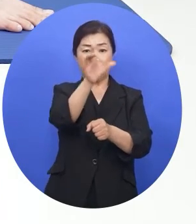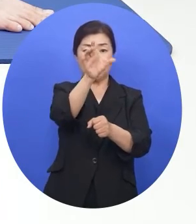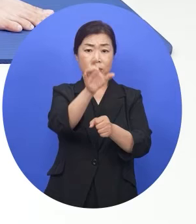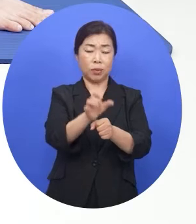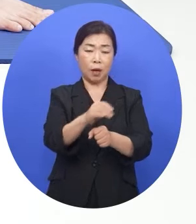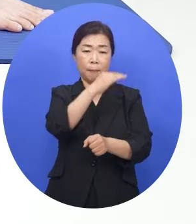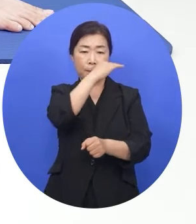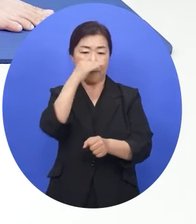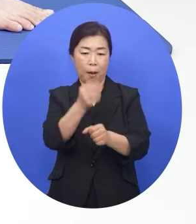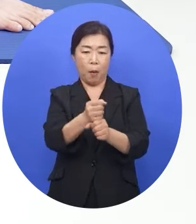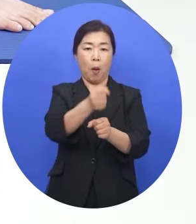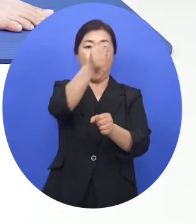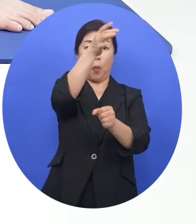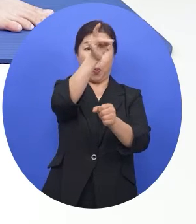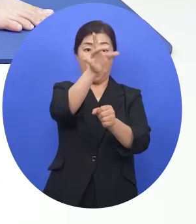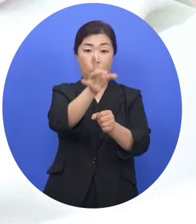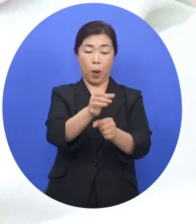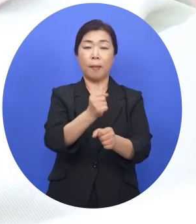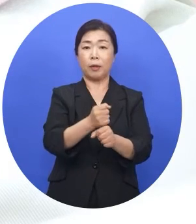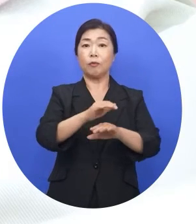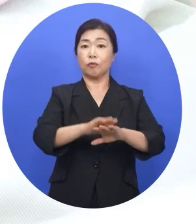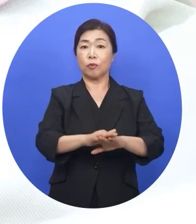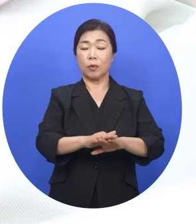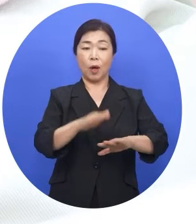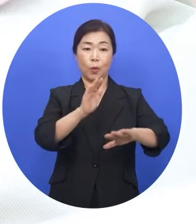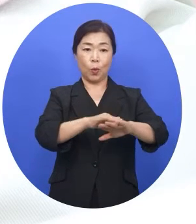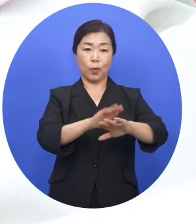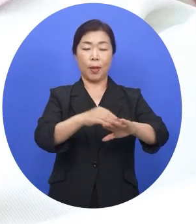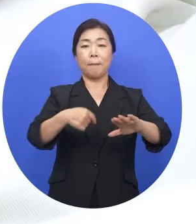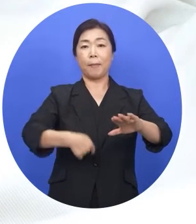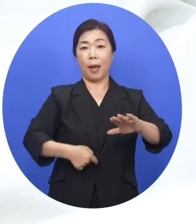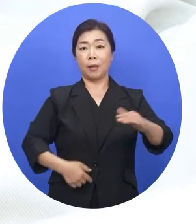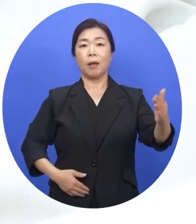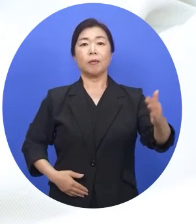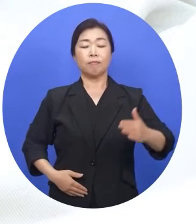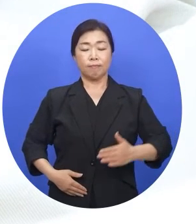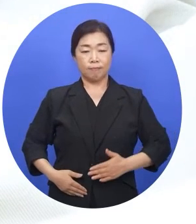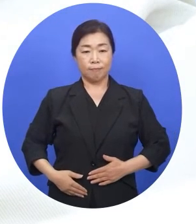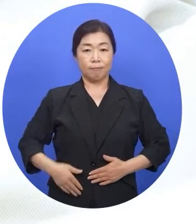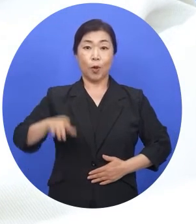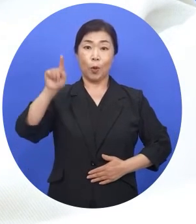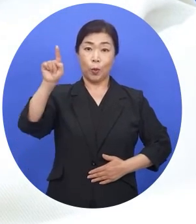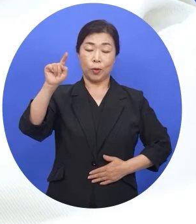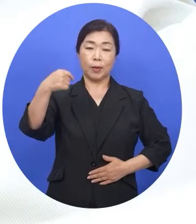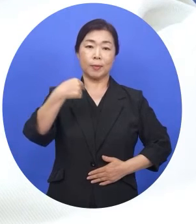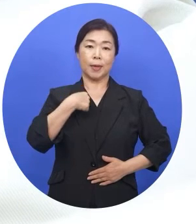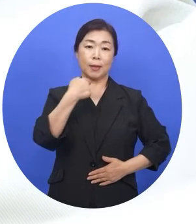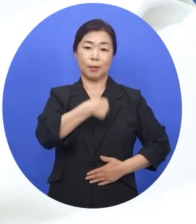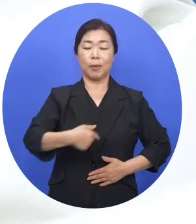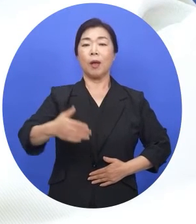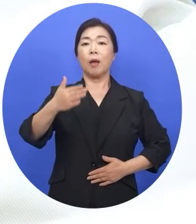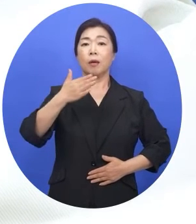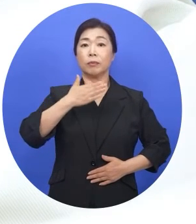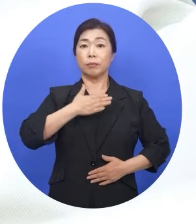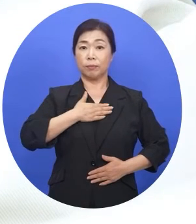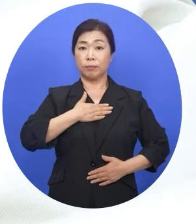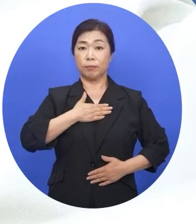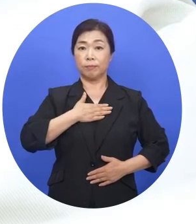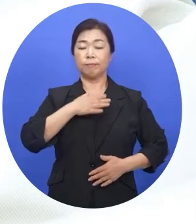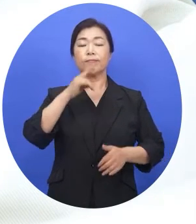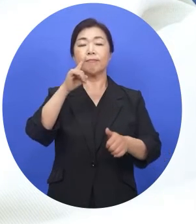한 곧게 펴니다. 한 손은 배에 얹고 한 손은 가슴에 올려주세요.